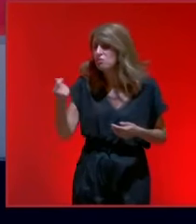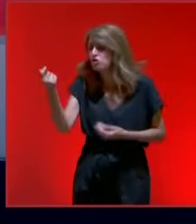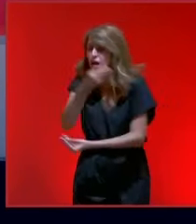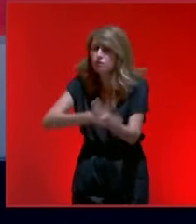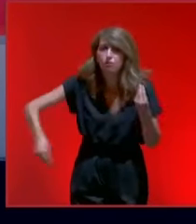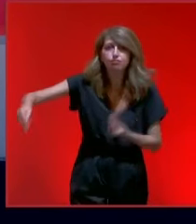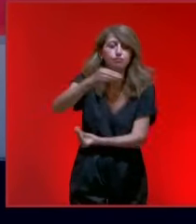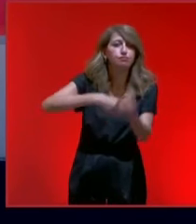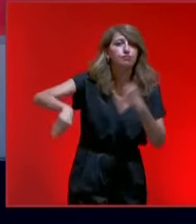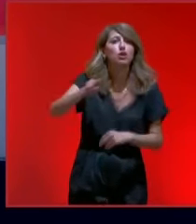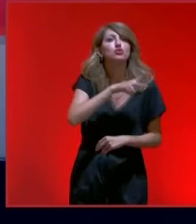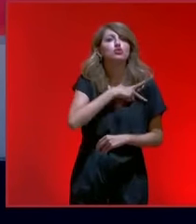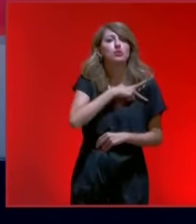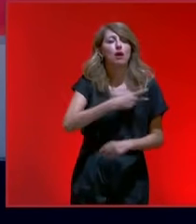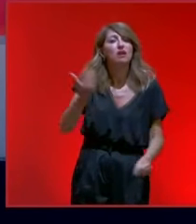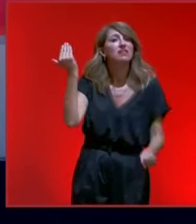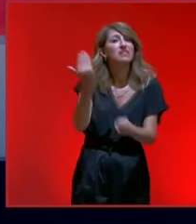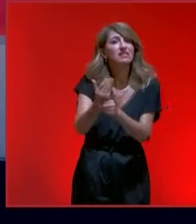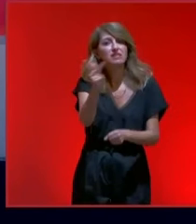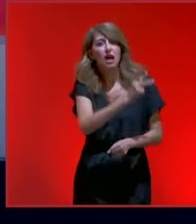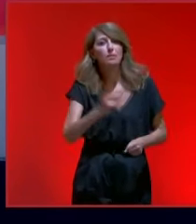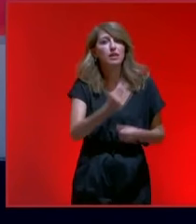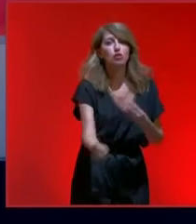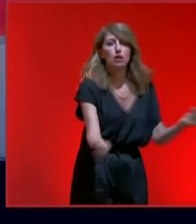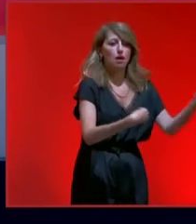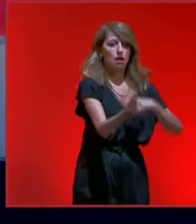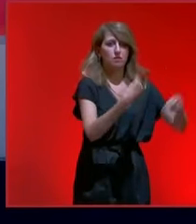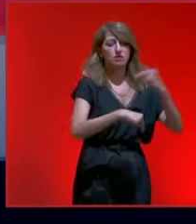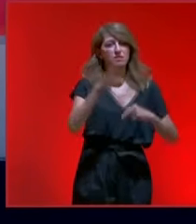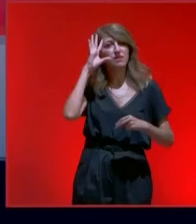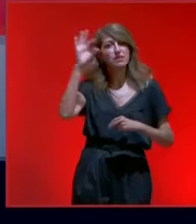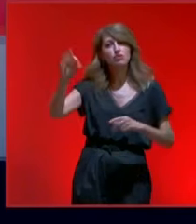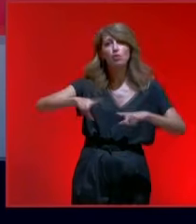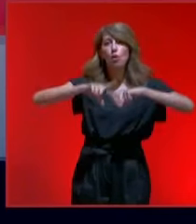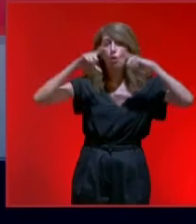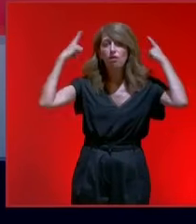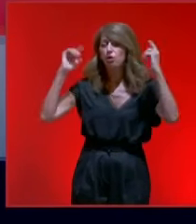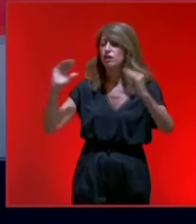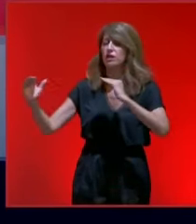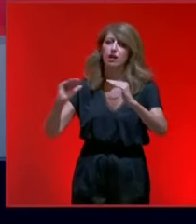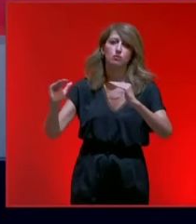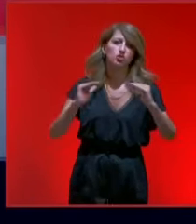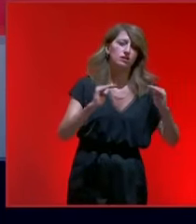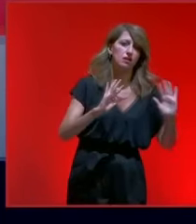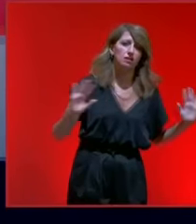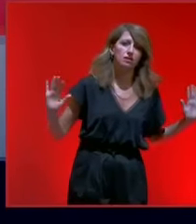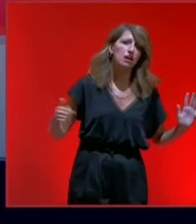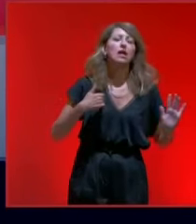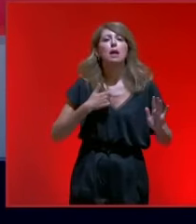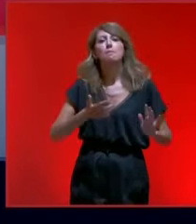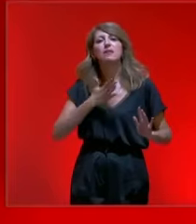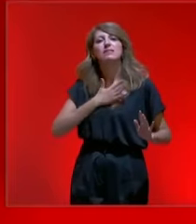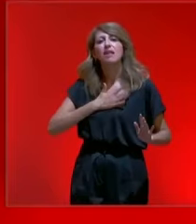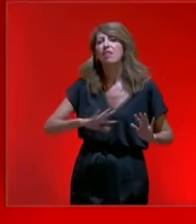και στέλνουμε καθαρό μήνυμα. Τα σενάρια της προγραμματικής μας απονεύρωσης και της πολιτικής περιθωριοποίησης θα μείνουν στα